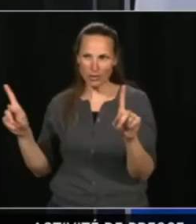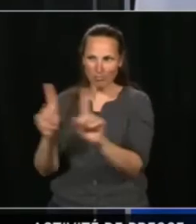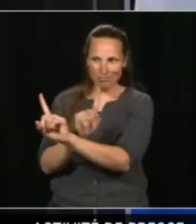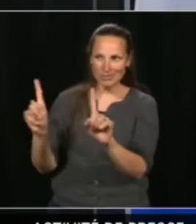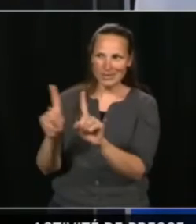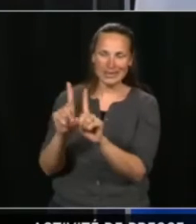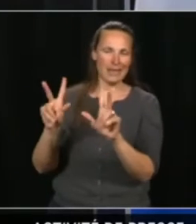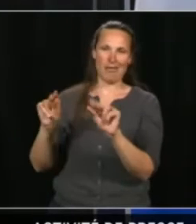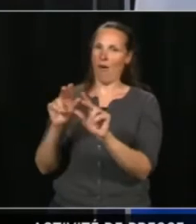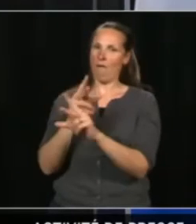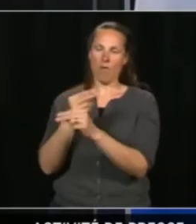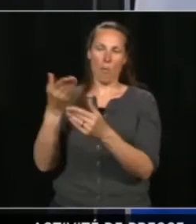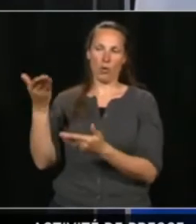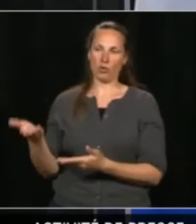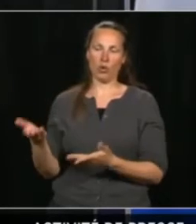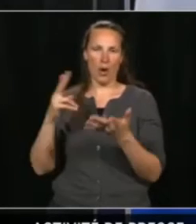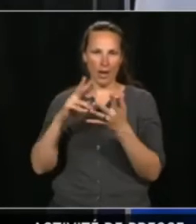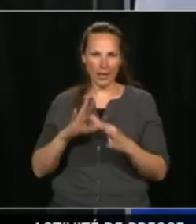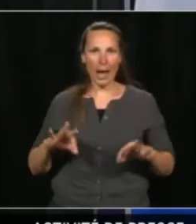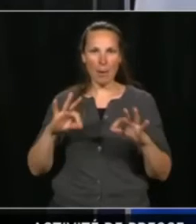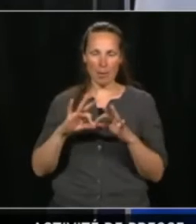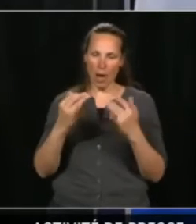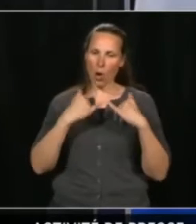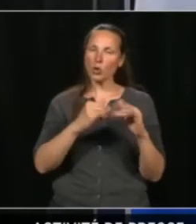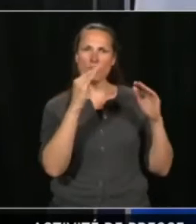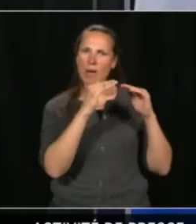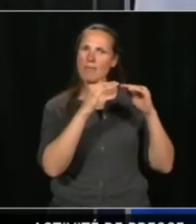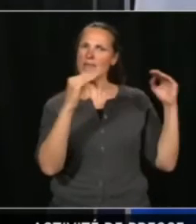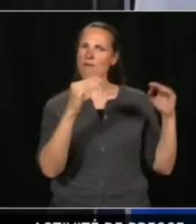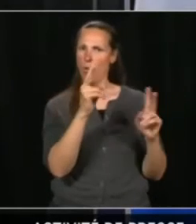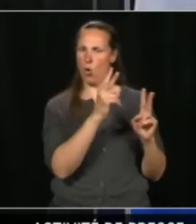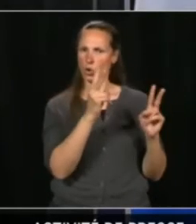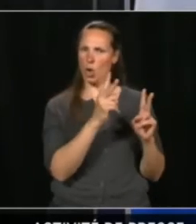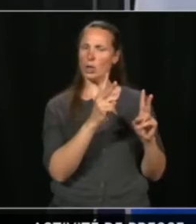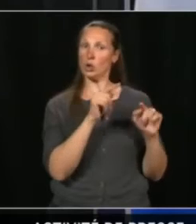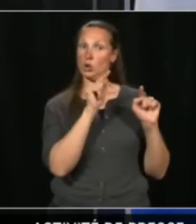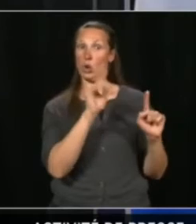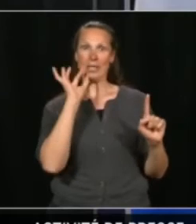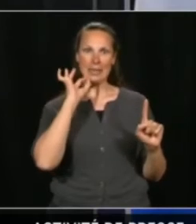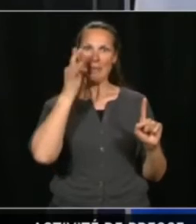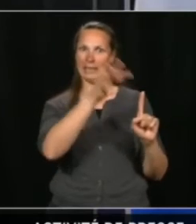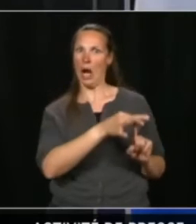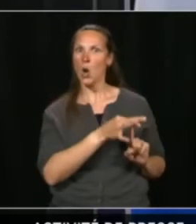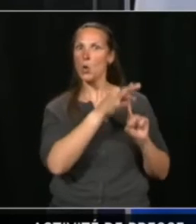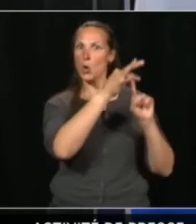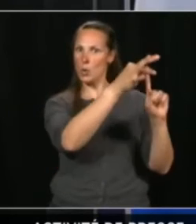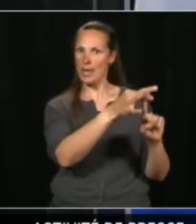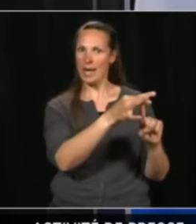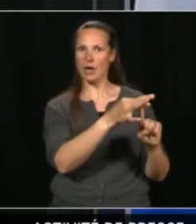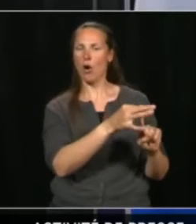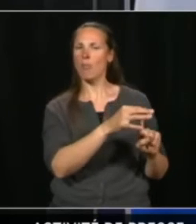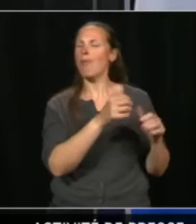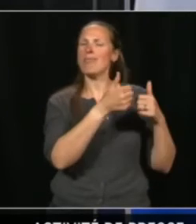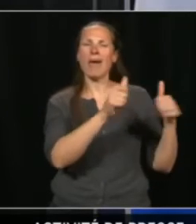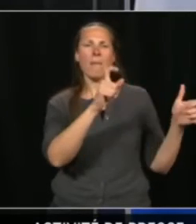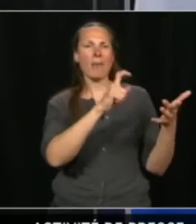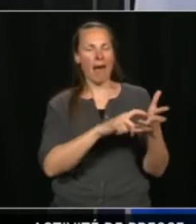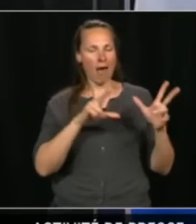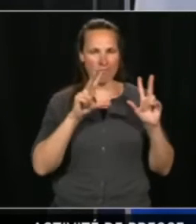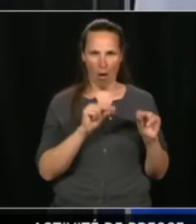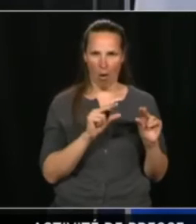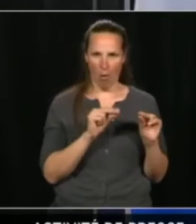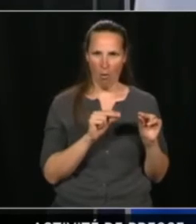capable de déconfiner comme le plan le prévoit. Est-ce qu'il y a un plan, un horizon, un moment à partir duquel